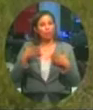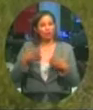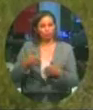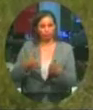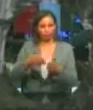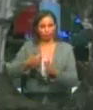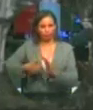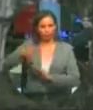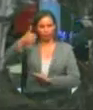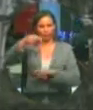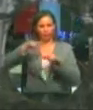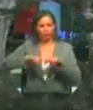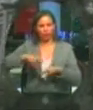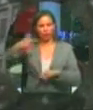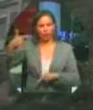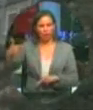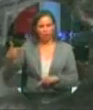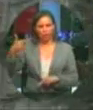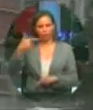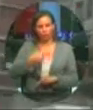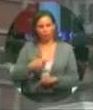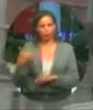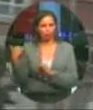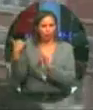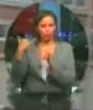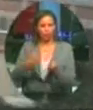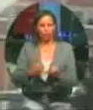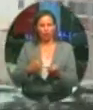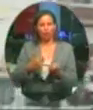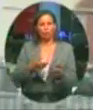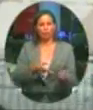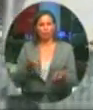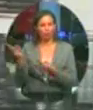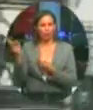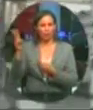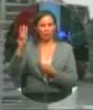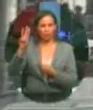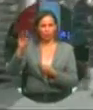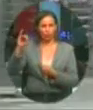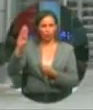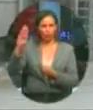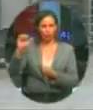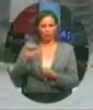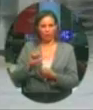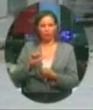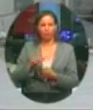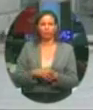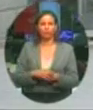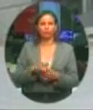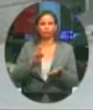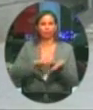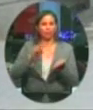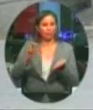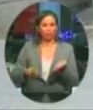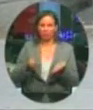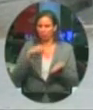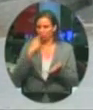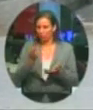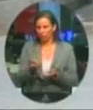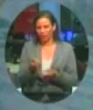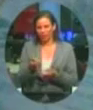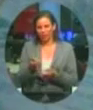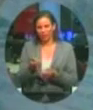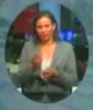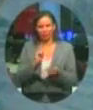גל גולדשטיין שהובא מבית החולים שיבא. הרופאים המתפטרים דחו את הטענה על הסף והגדירו אותה